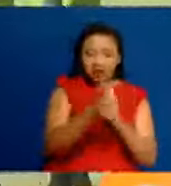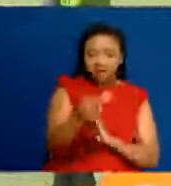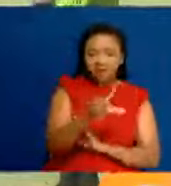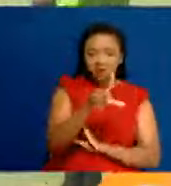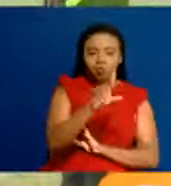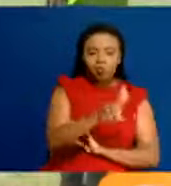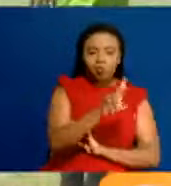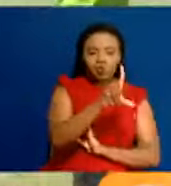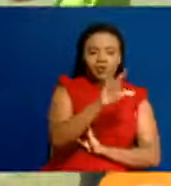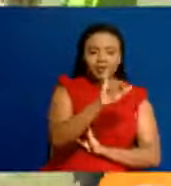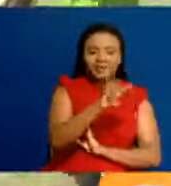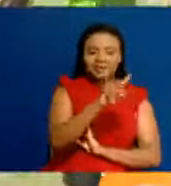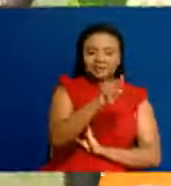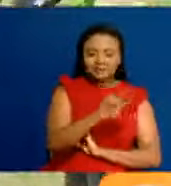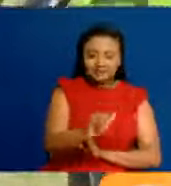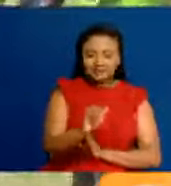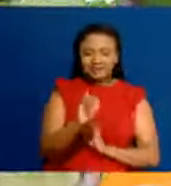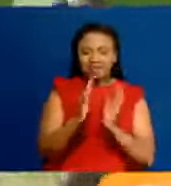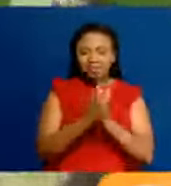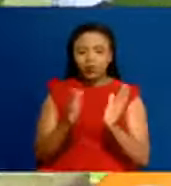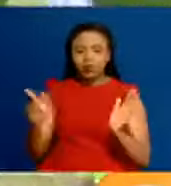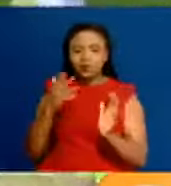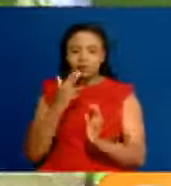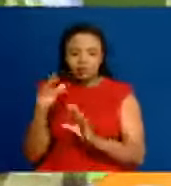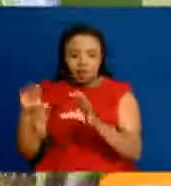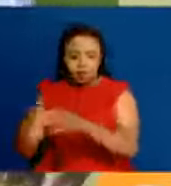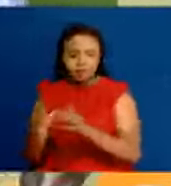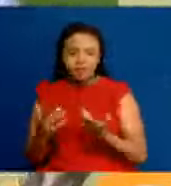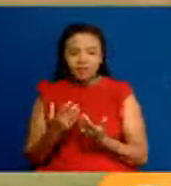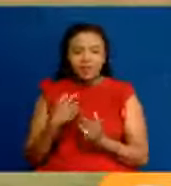Nzoia Sugar. Mechi nyingine nne zitachezwa siku